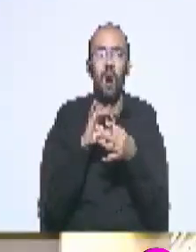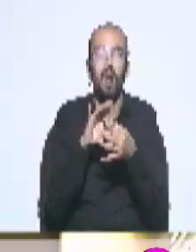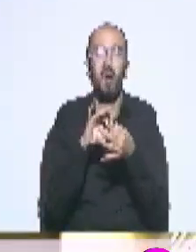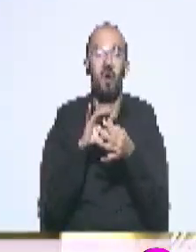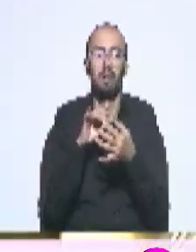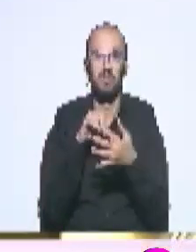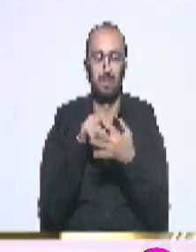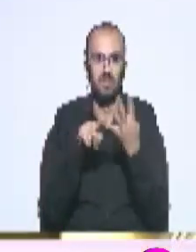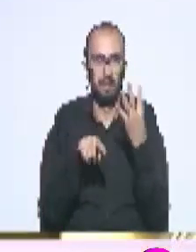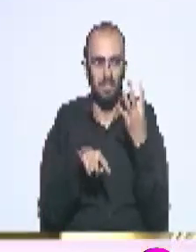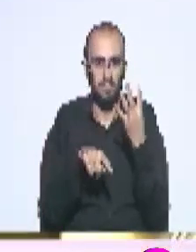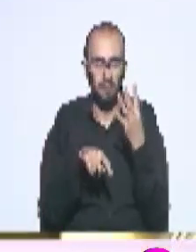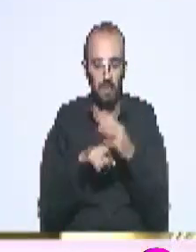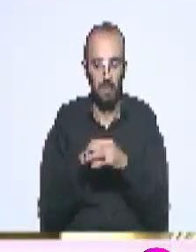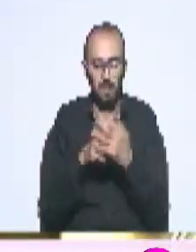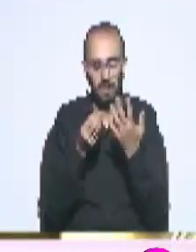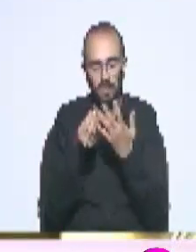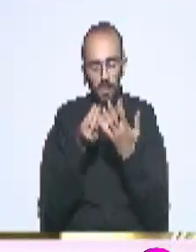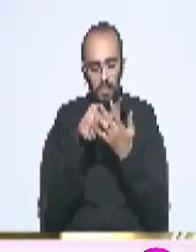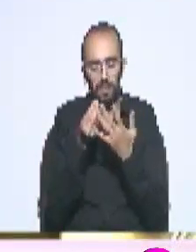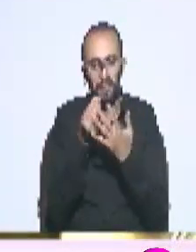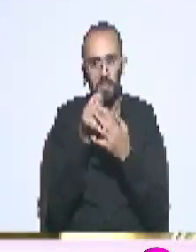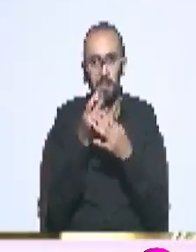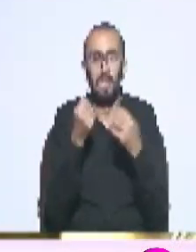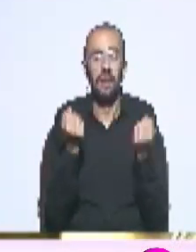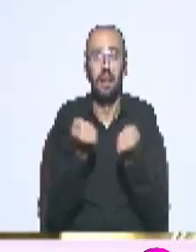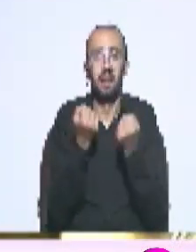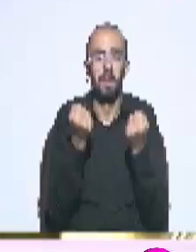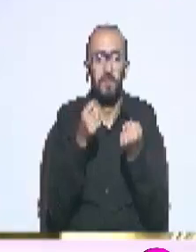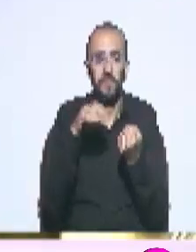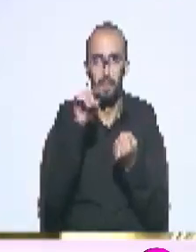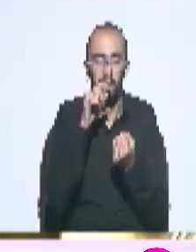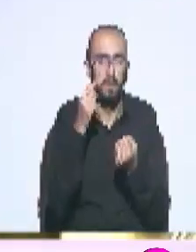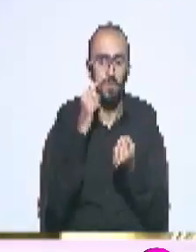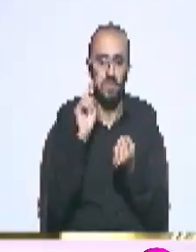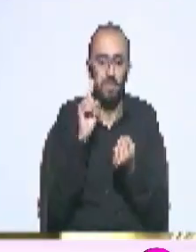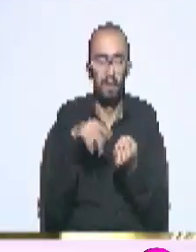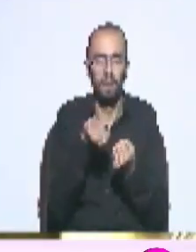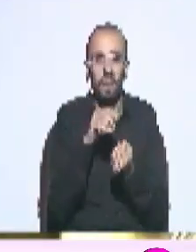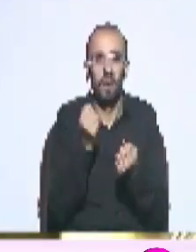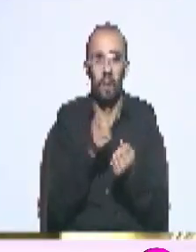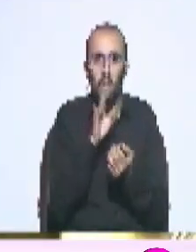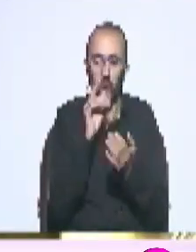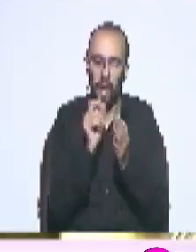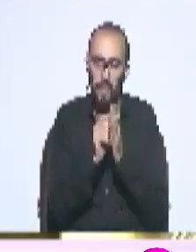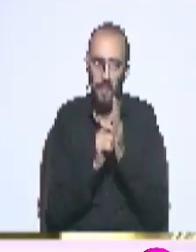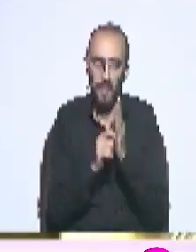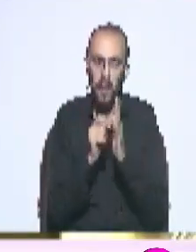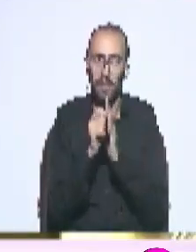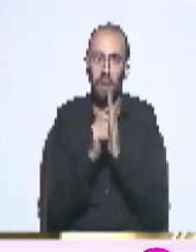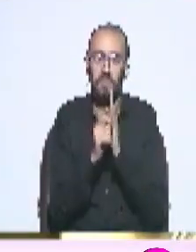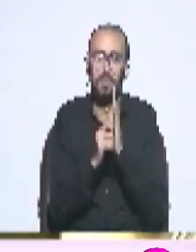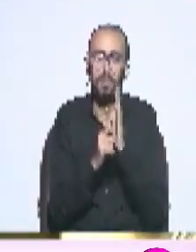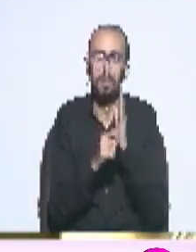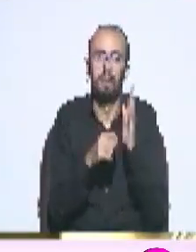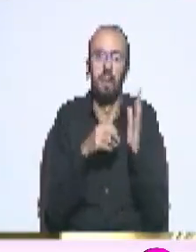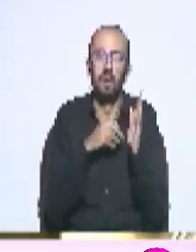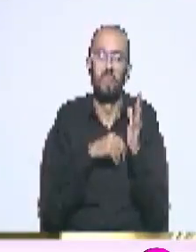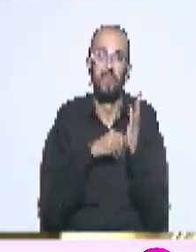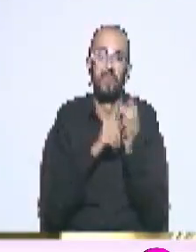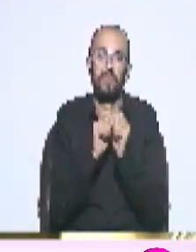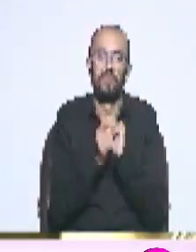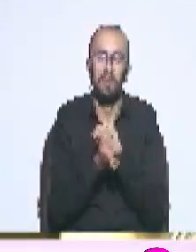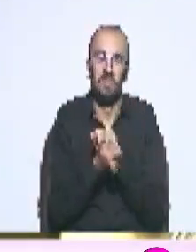بنتعامل مع كل حاجه فيها وصلنا لتدريب كده للي ما تبعش معانا ان احنا نمسك ورق وقلم ونكتب كل حاجه احنا عايزين